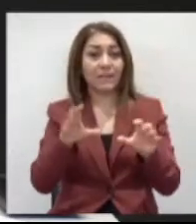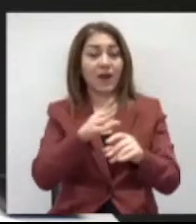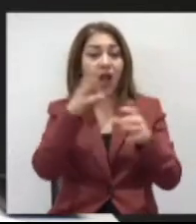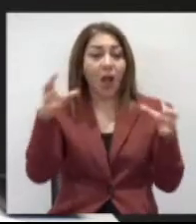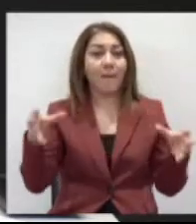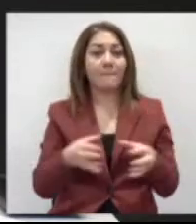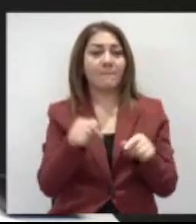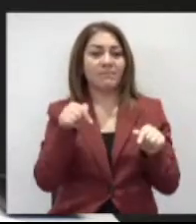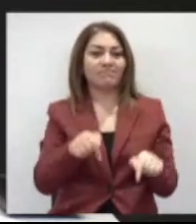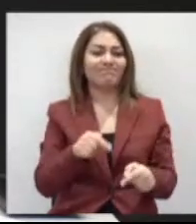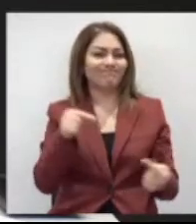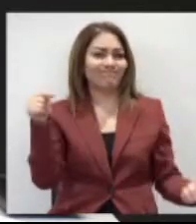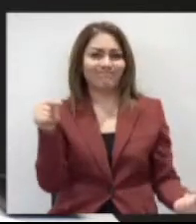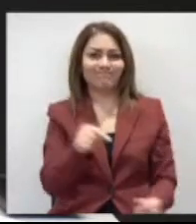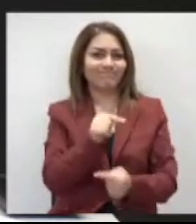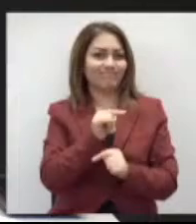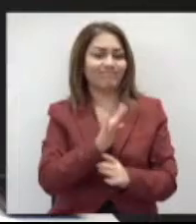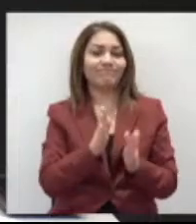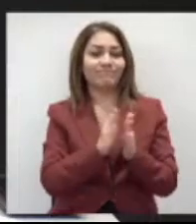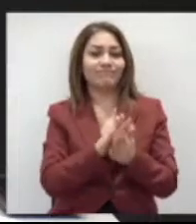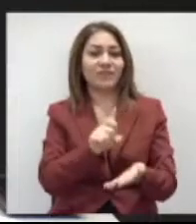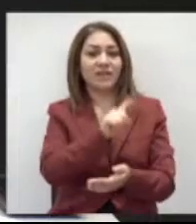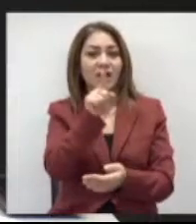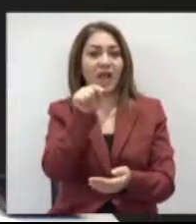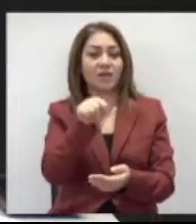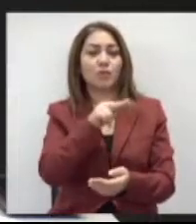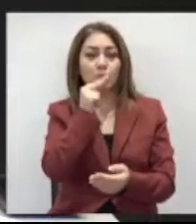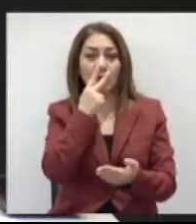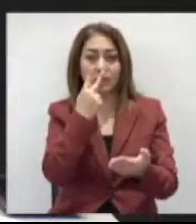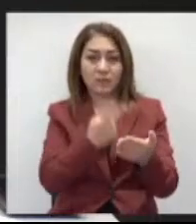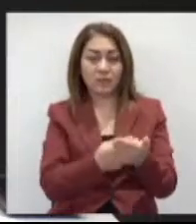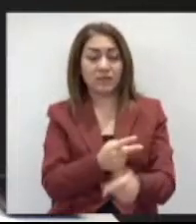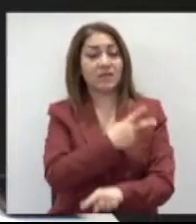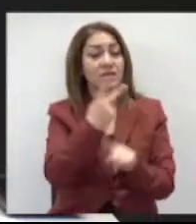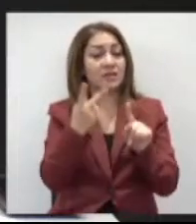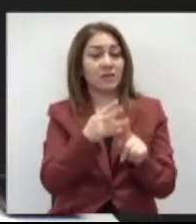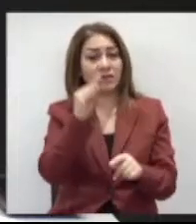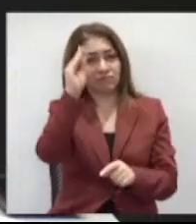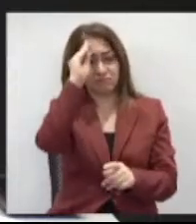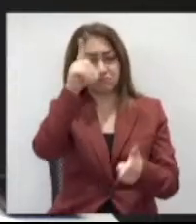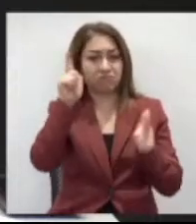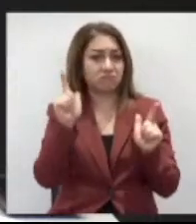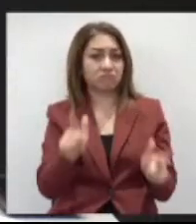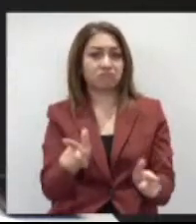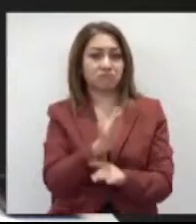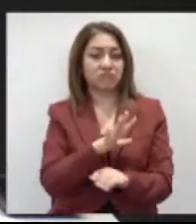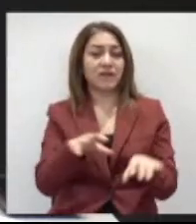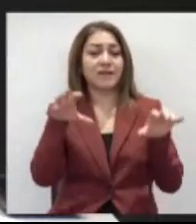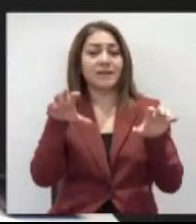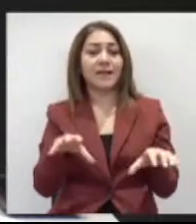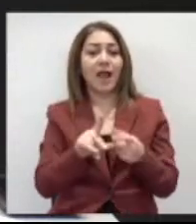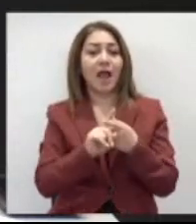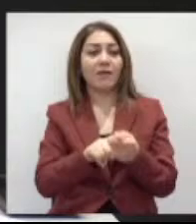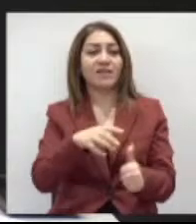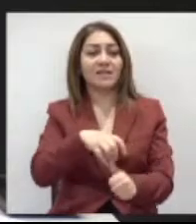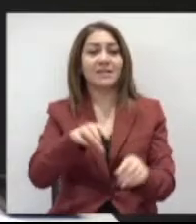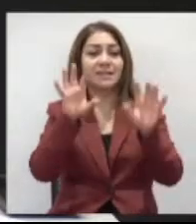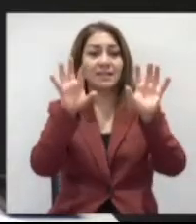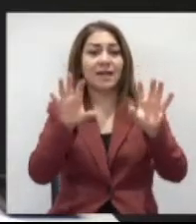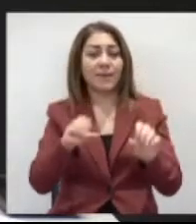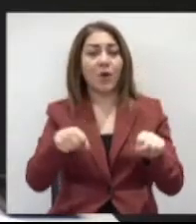առաջացել։ Խնդրեմ, որ այս հարցին ուշադրություն դինեք։ Երկրորդը, ես համաձայն չեմ նրա հետ, որ դուք նախագահային առնչվող սահմանադրական